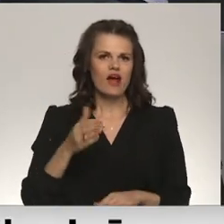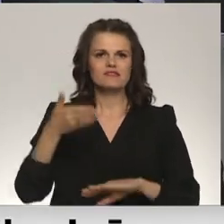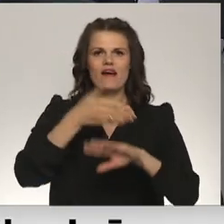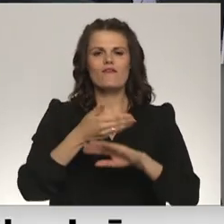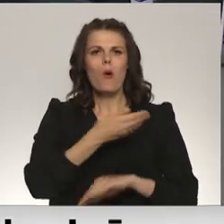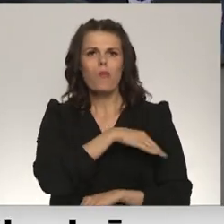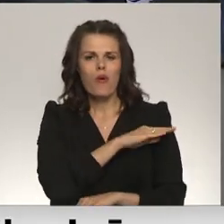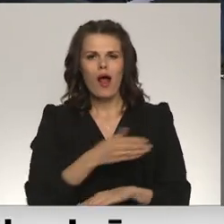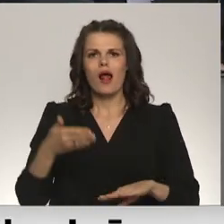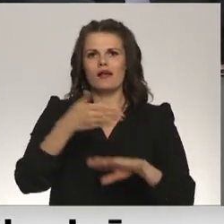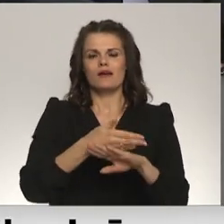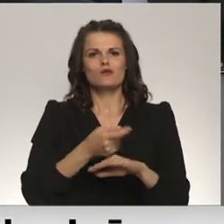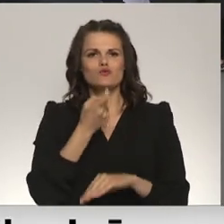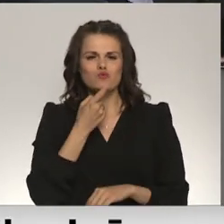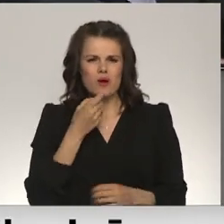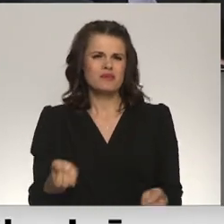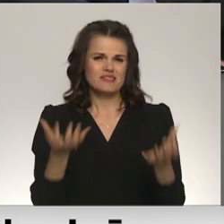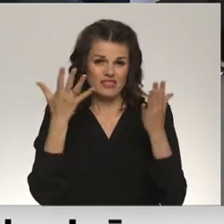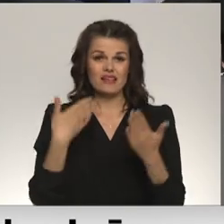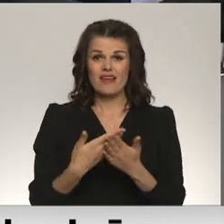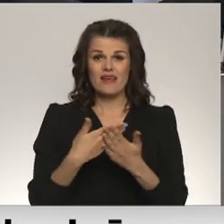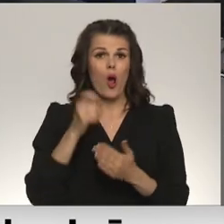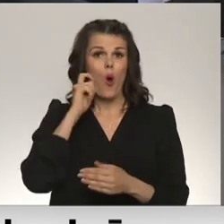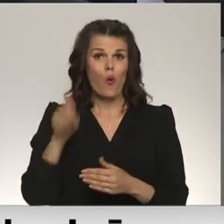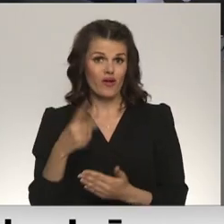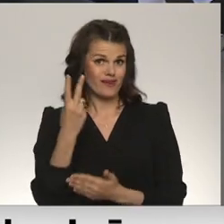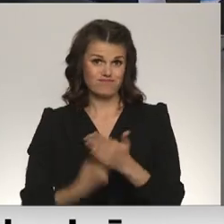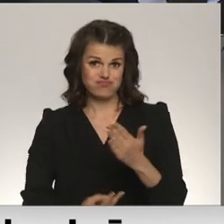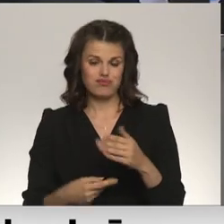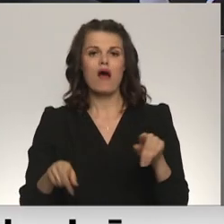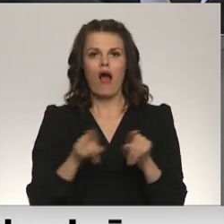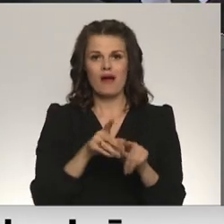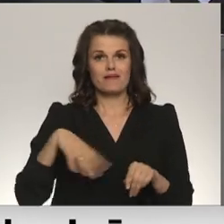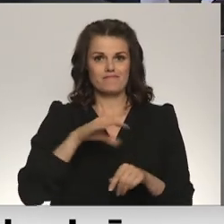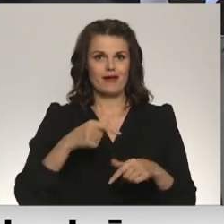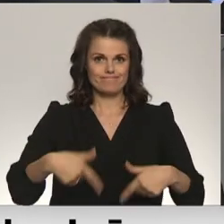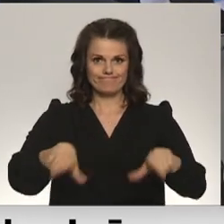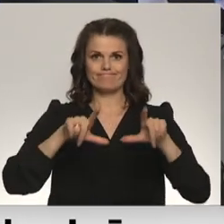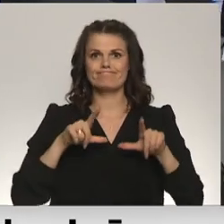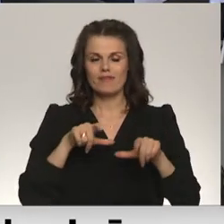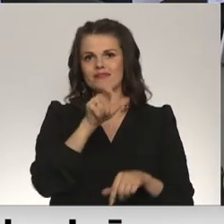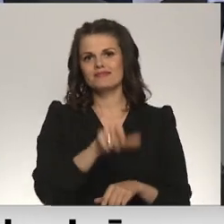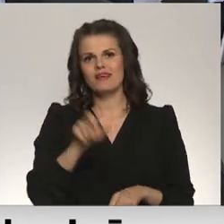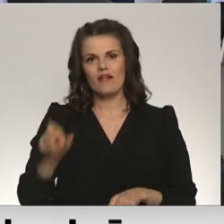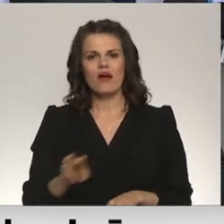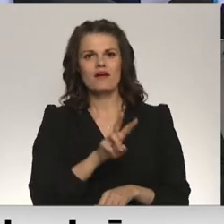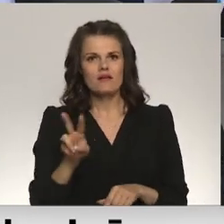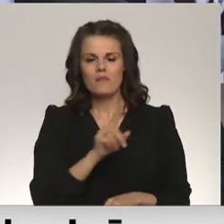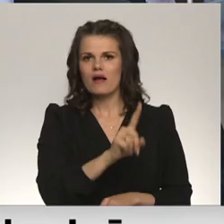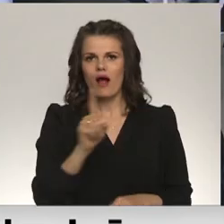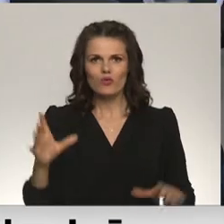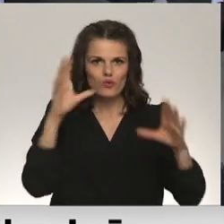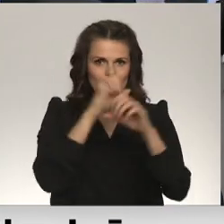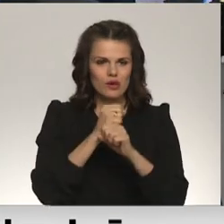par Somiju, jo skaidrs, ka ja Ukraina kritīs, tad mēs būsim nākamie cilvēki, kuriem katru nakti